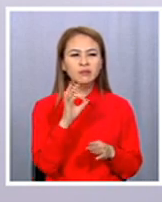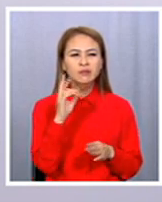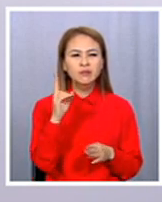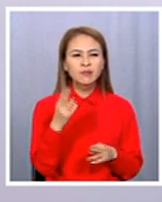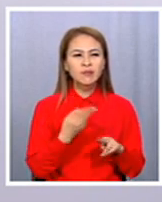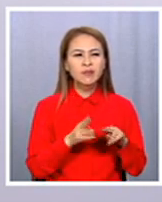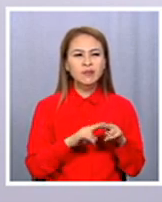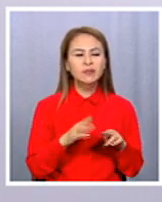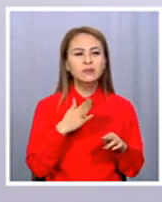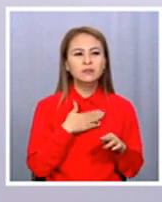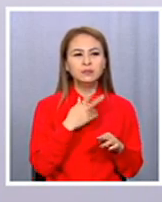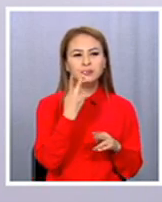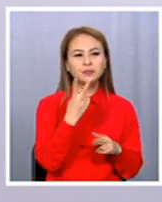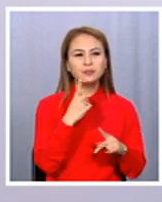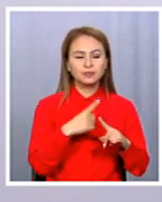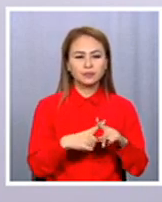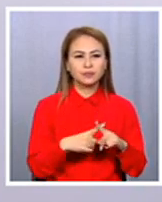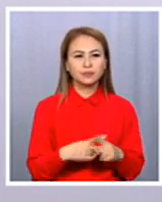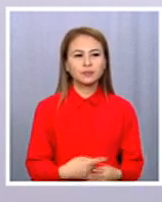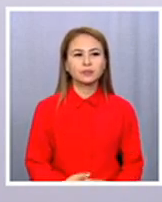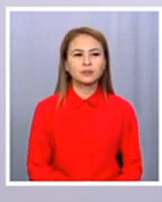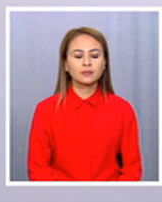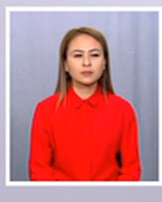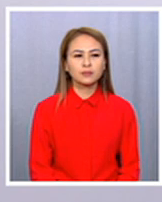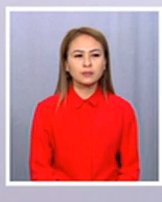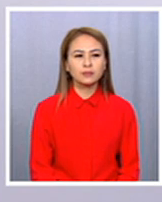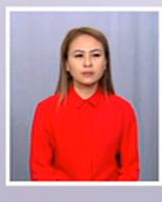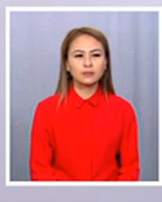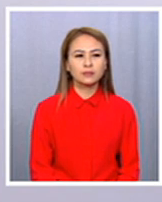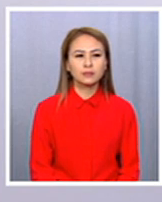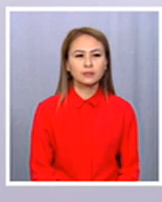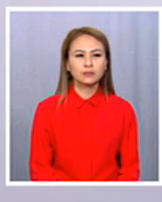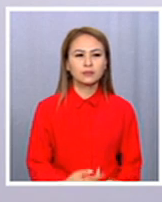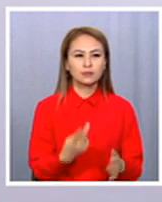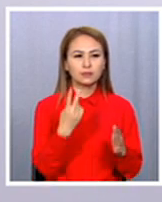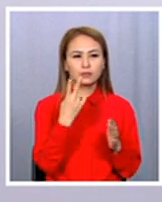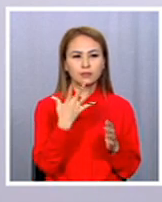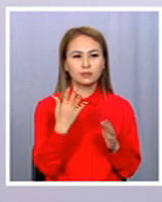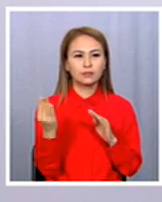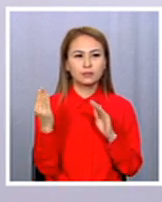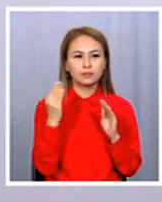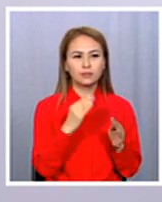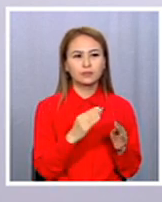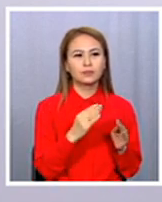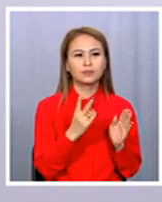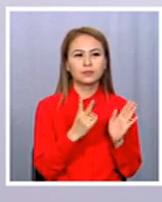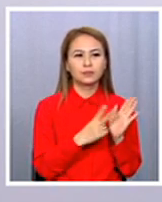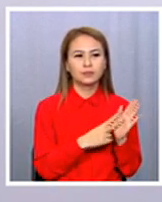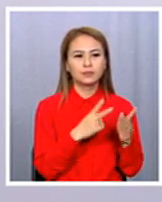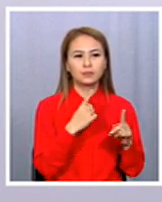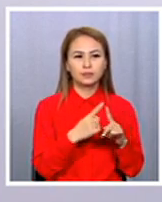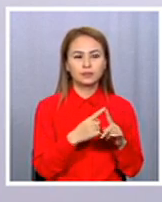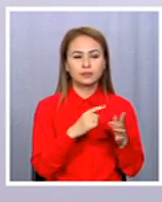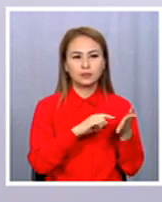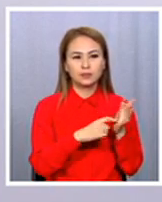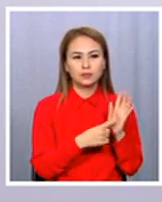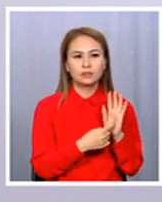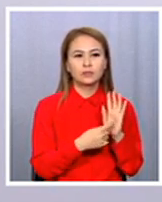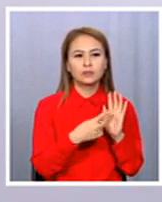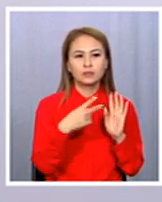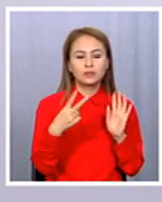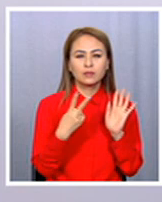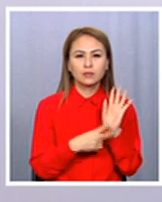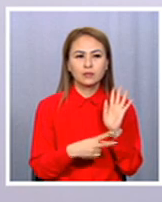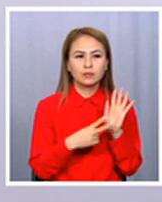бұрышы бізде 2x. Олай болса, x-ның орнына 35-ті қойсақ, сонда 2 көбейтілген 35 70